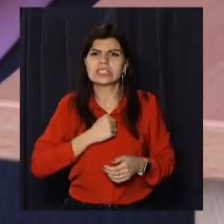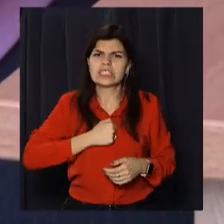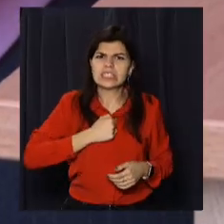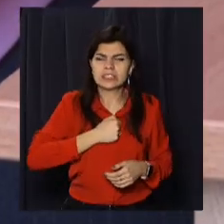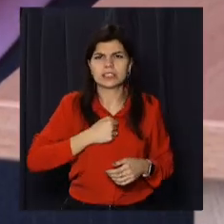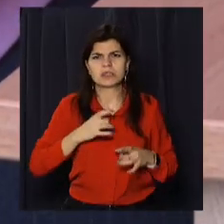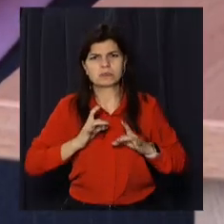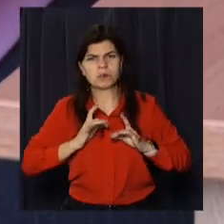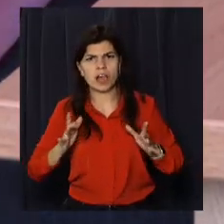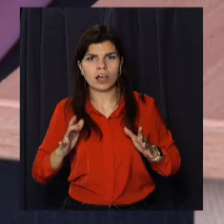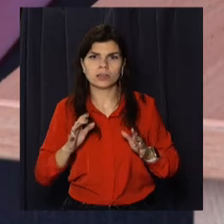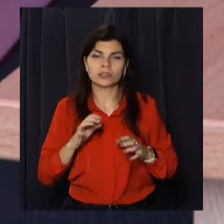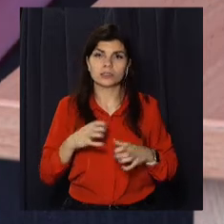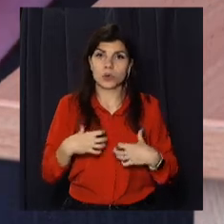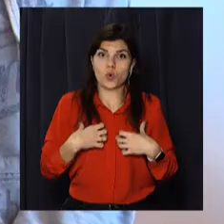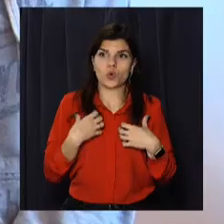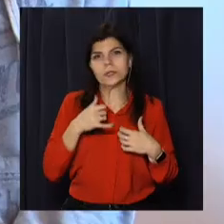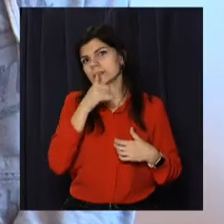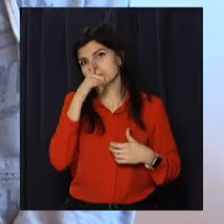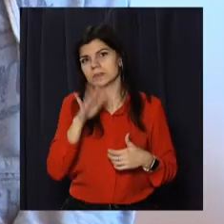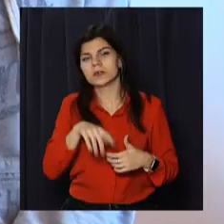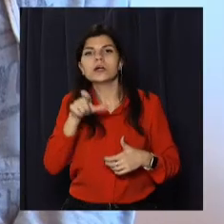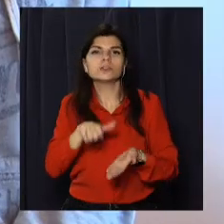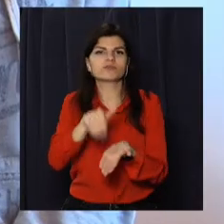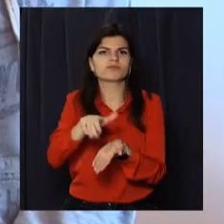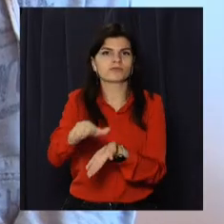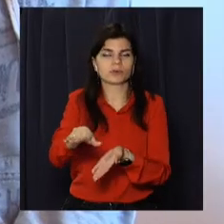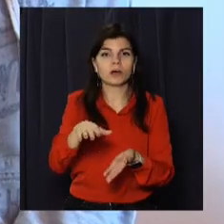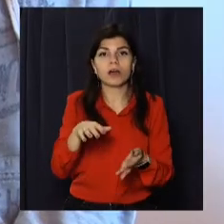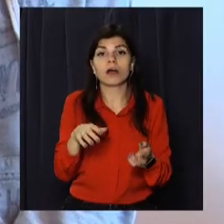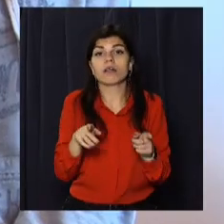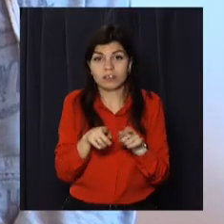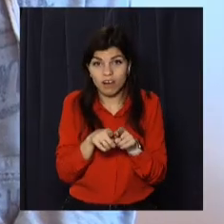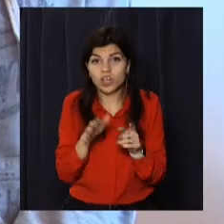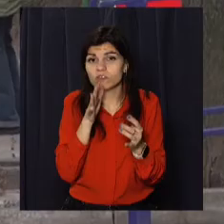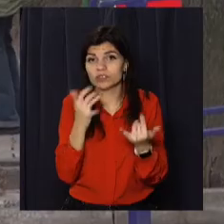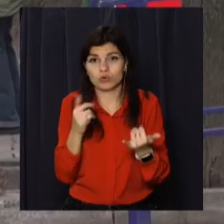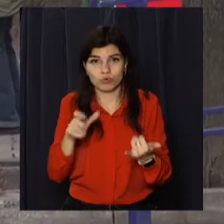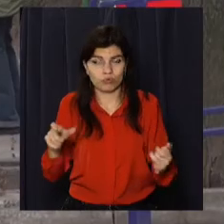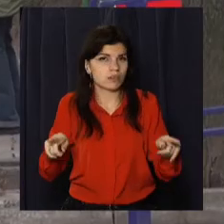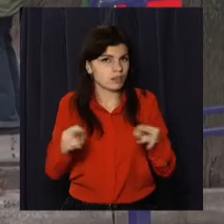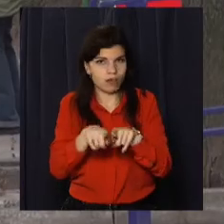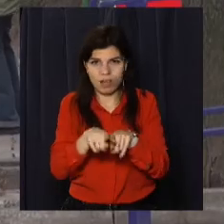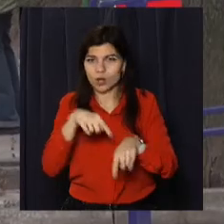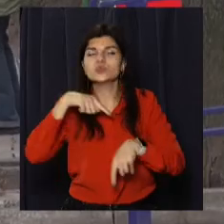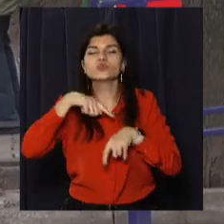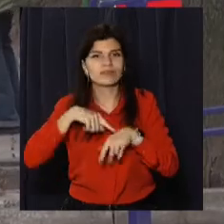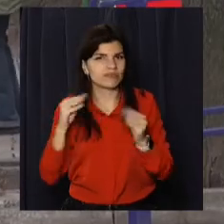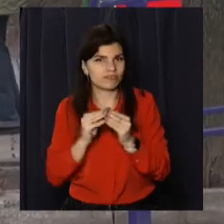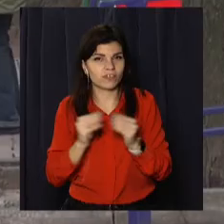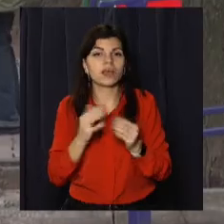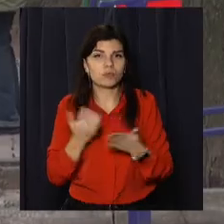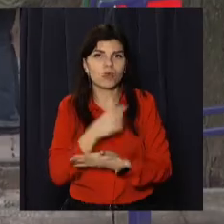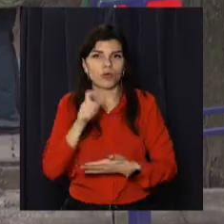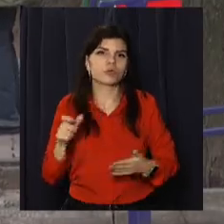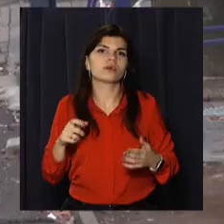розпач, зневіра, жах, які відчували наші пращури, переживаємо і ми, сучасники. Звідси довговічність нецензурщини,